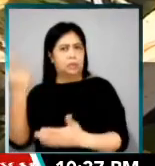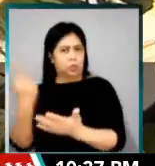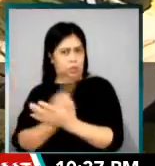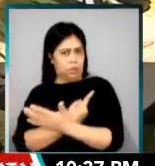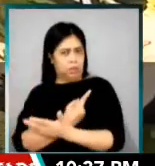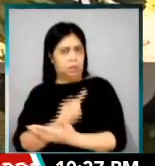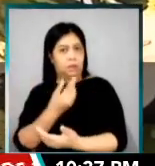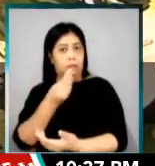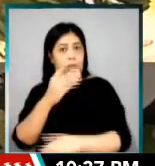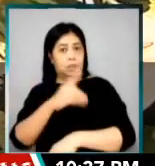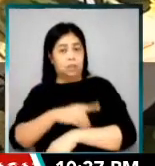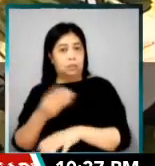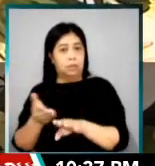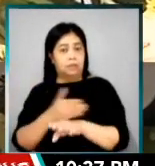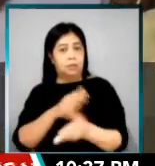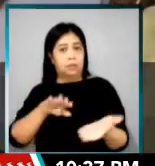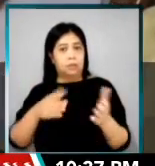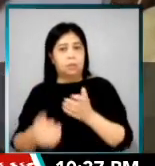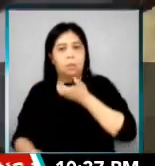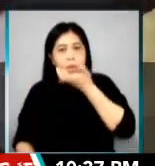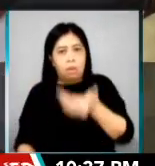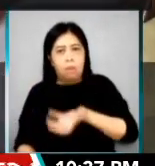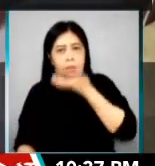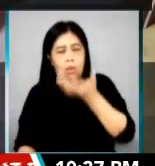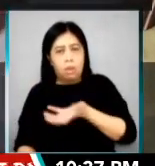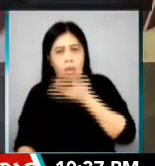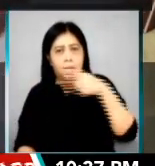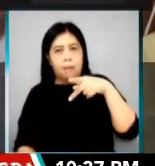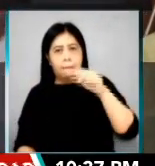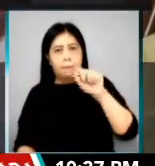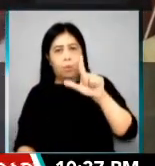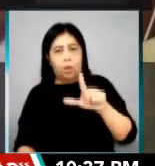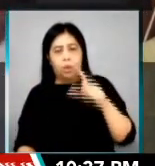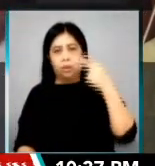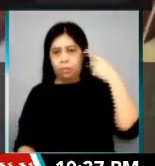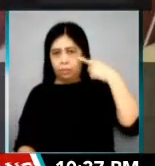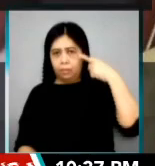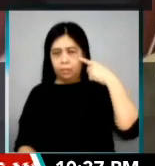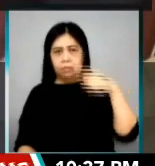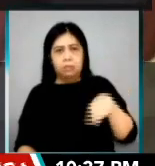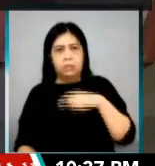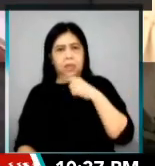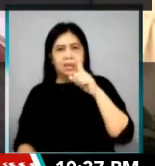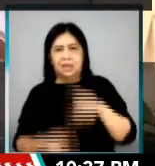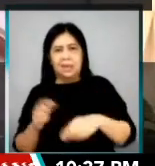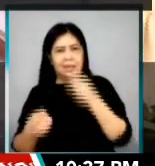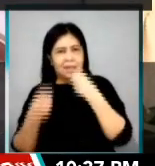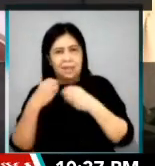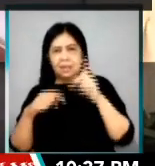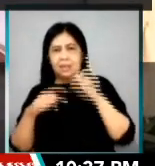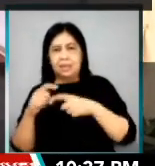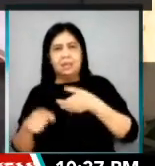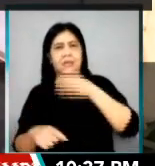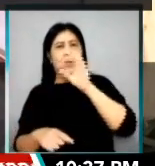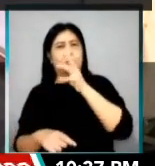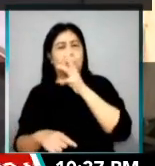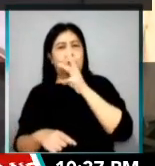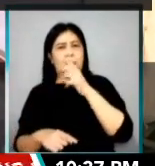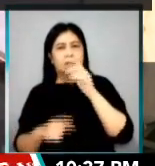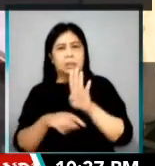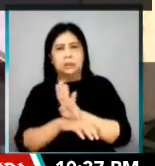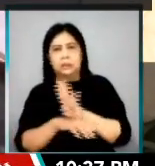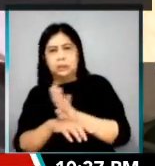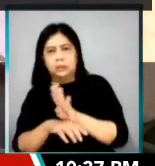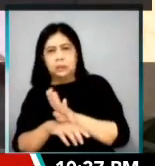bago mamatay, suka raw ng suka si Paul Amber Bantillo. Hindi rin daw siya makakain at makainom ng tubig. Naging balisa at kalaunay,